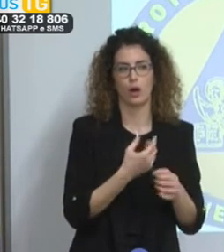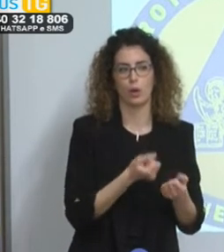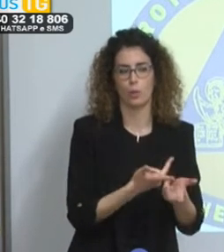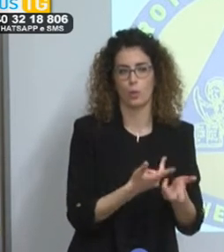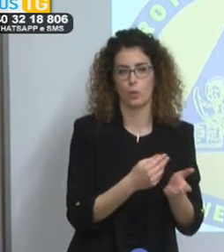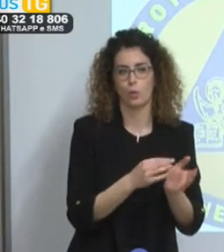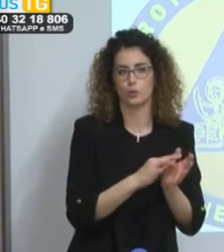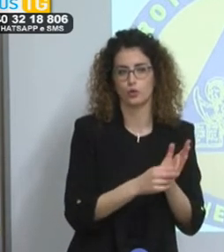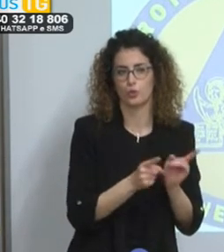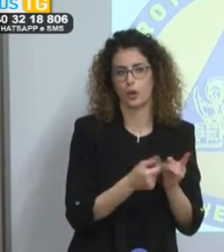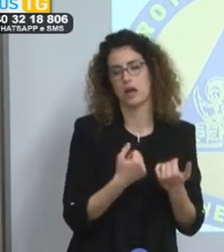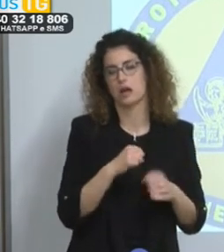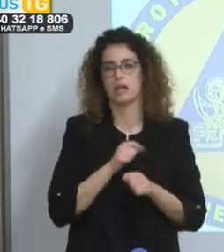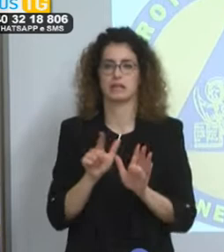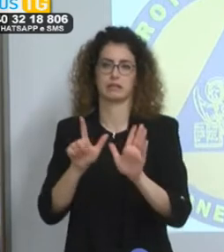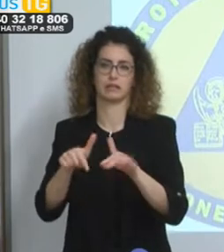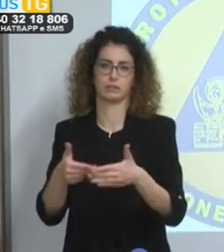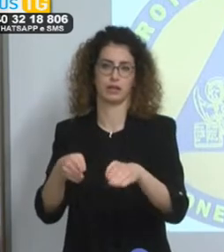Ok, vabbè.